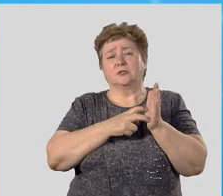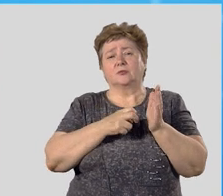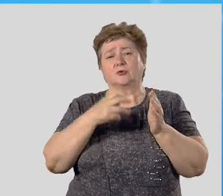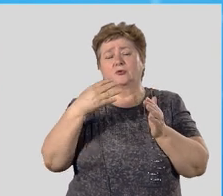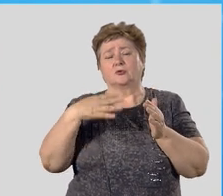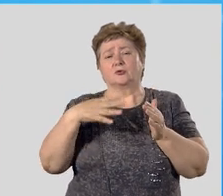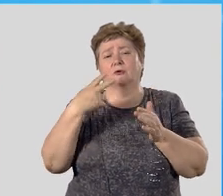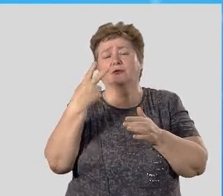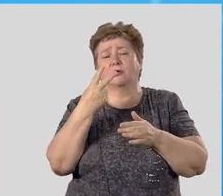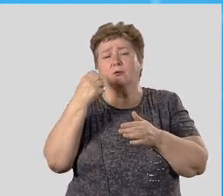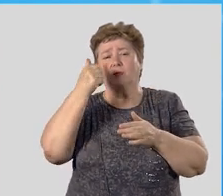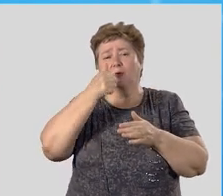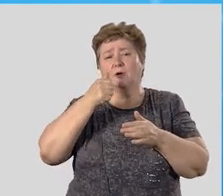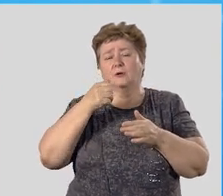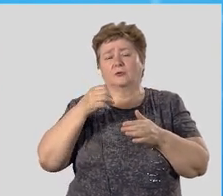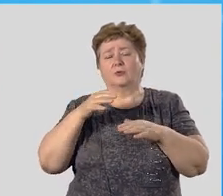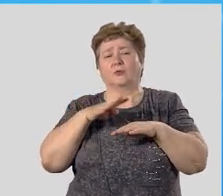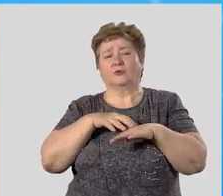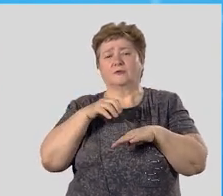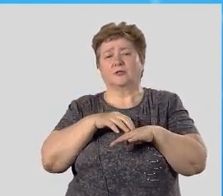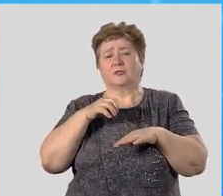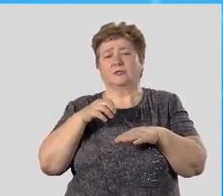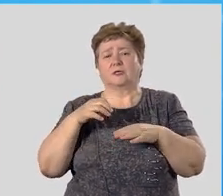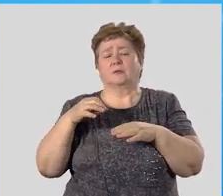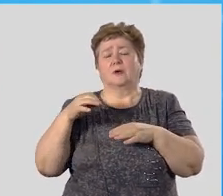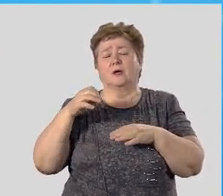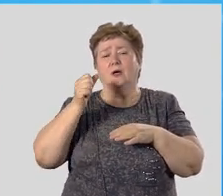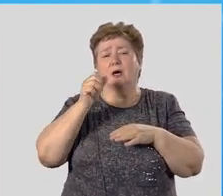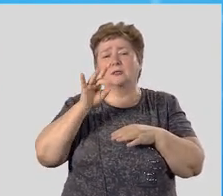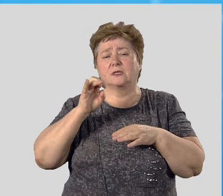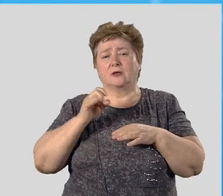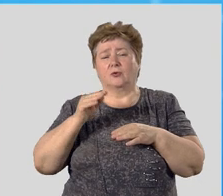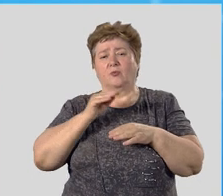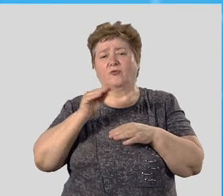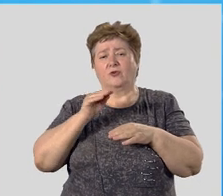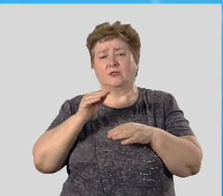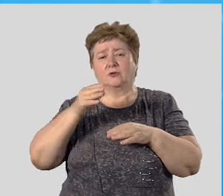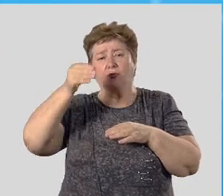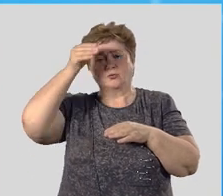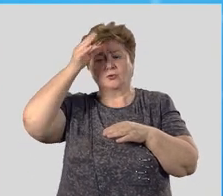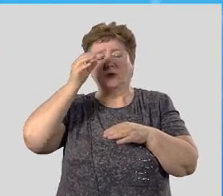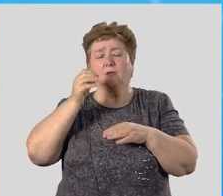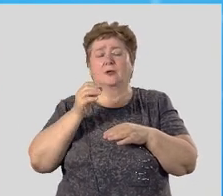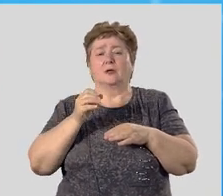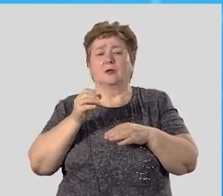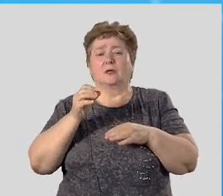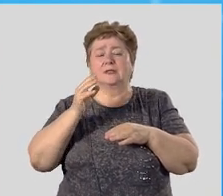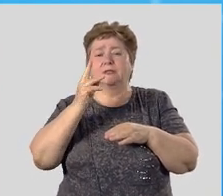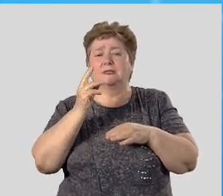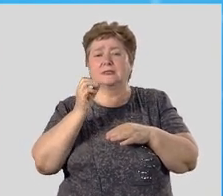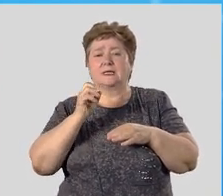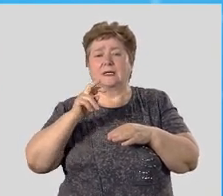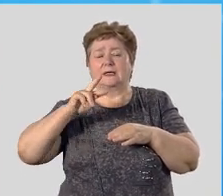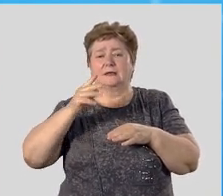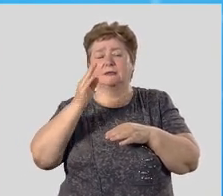1742 году шведским ученым, астрономом и физиком Андерсом